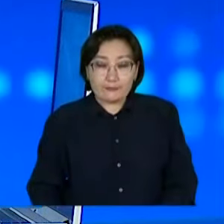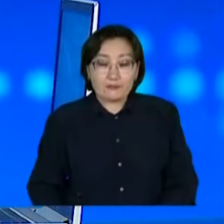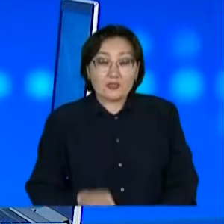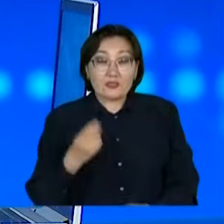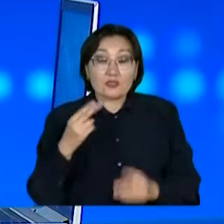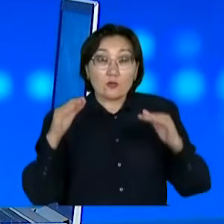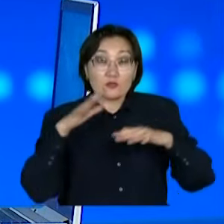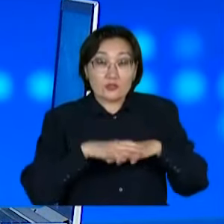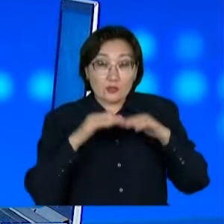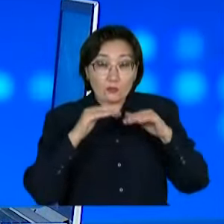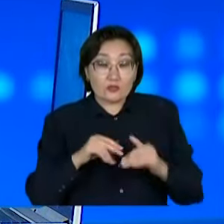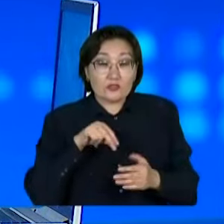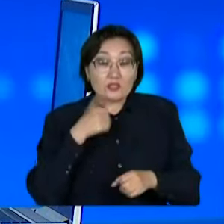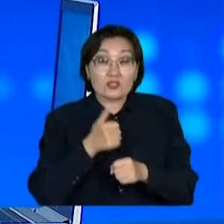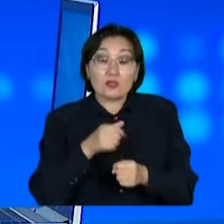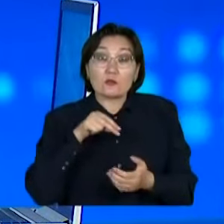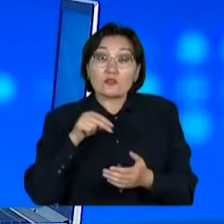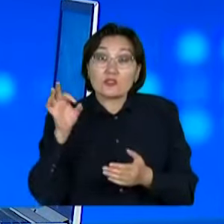Нацбанк снизил базовую ставку до